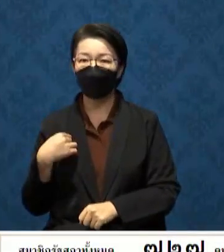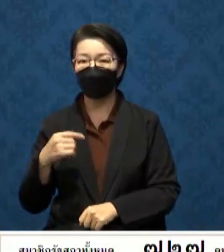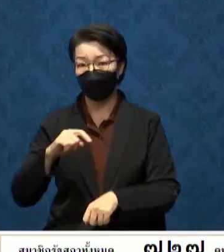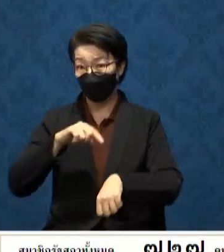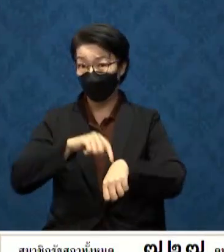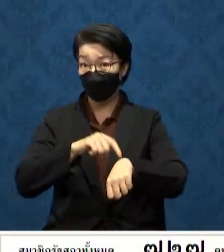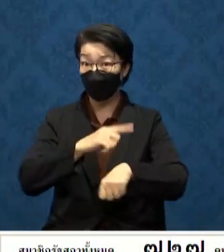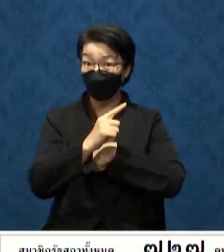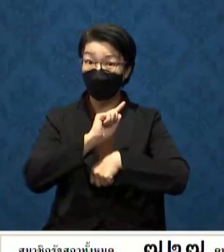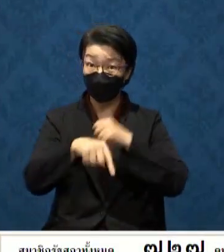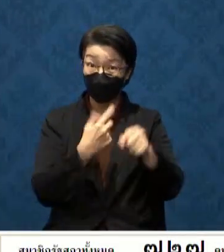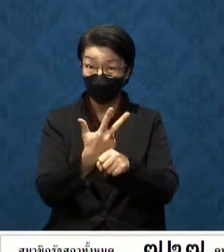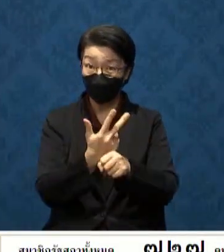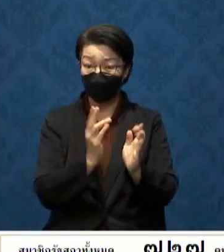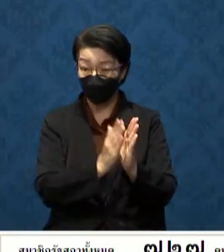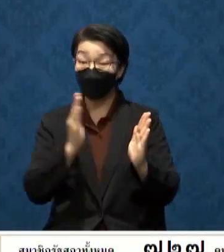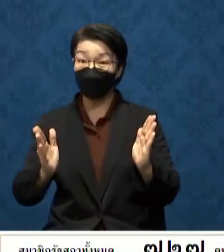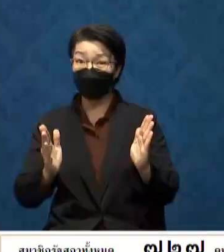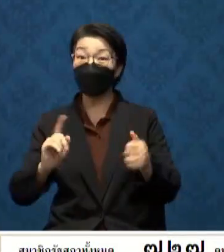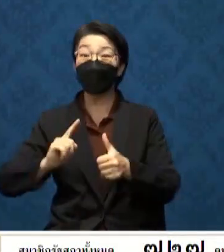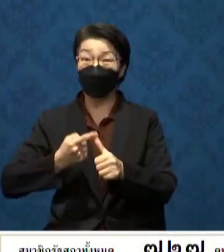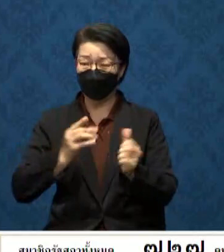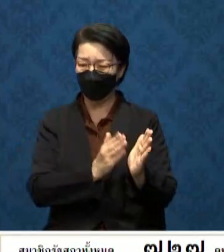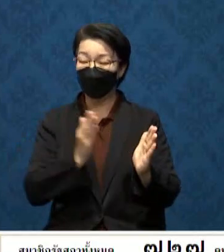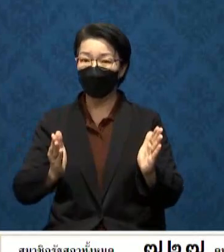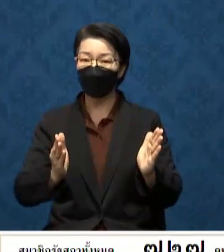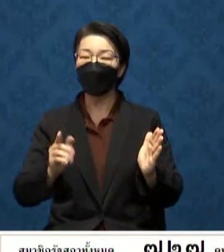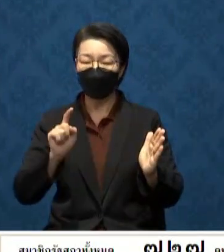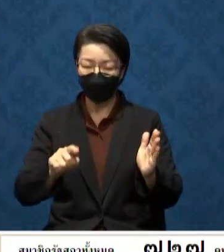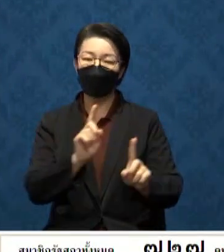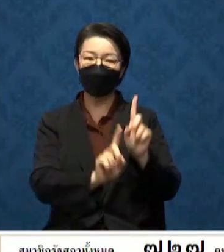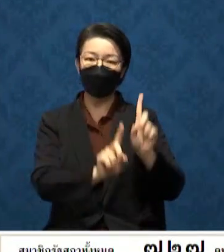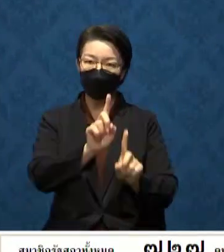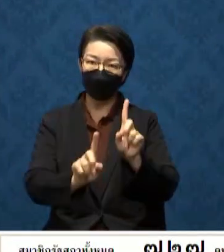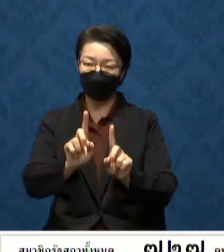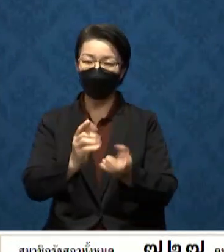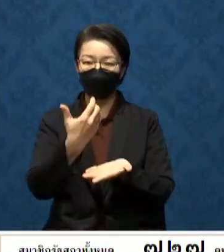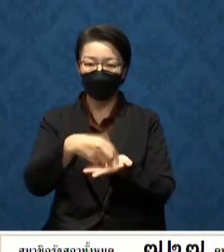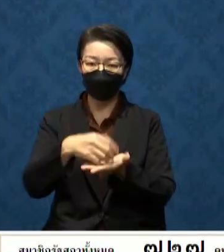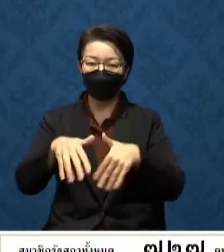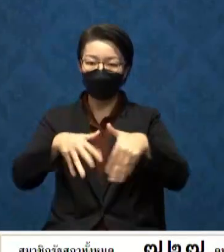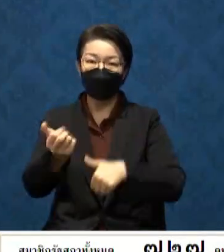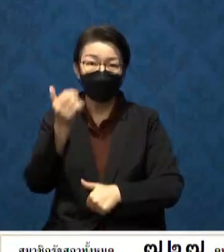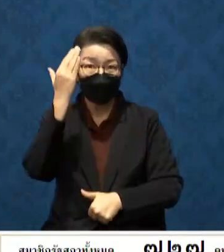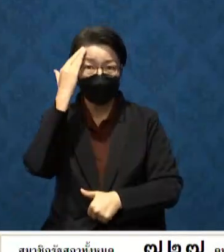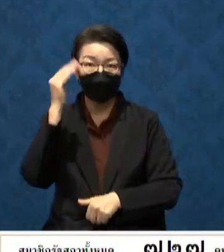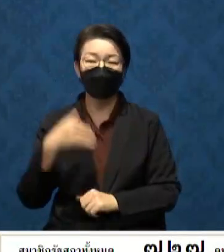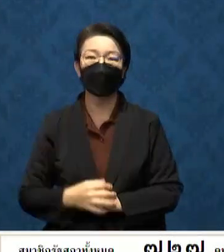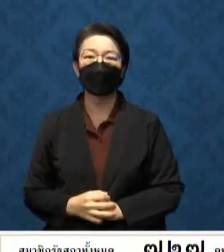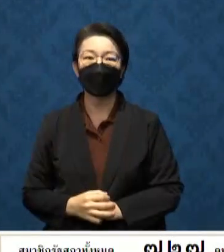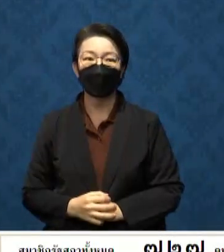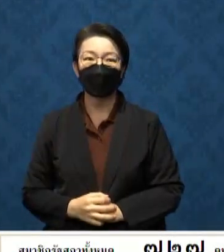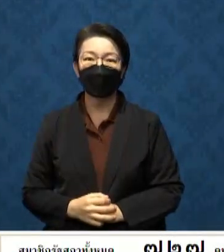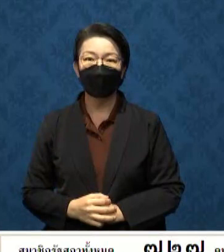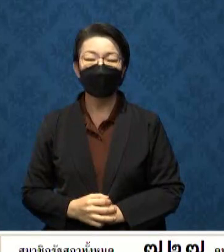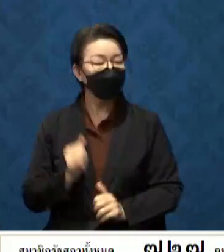แรกนั้นท่านเสนอว่าให้มีการประเมินผลแล้วก็รายงานให้ประชาชนได้รับทราบเนี่ย